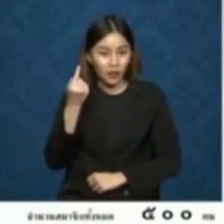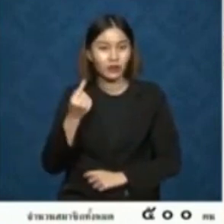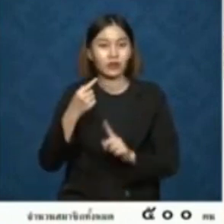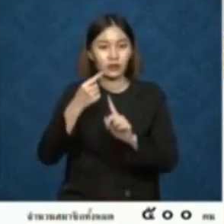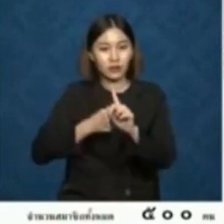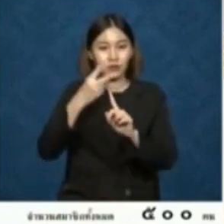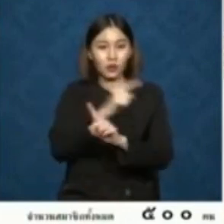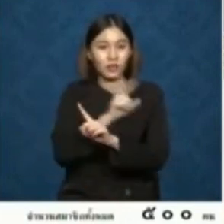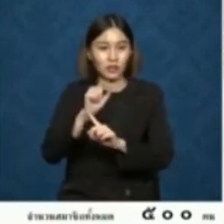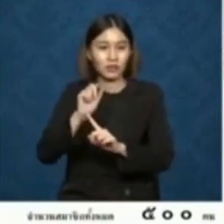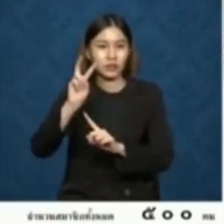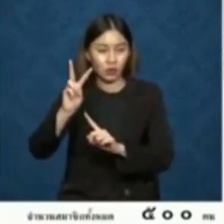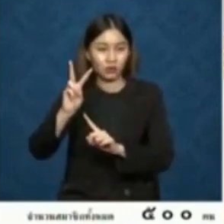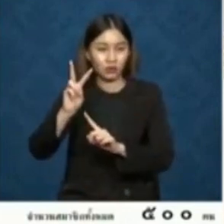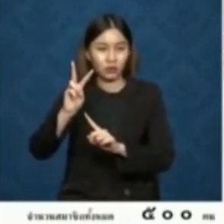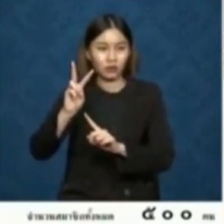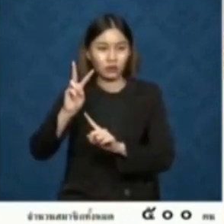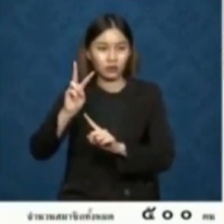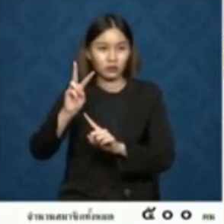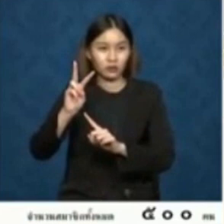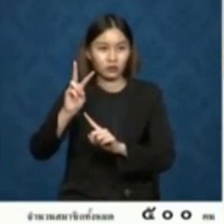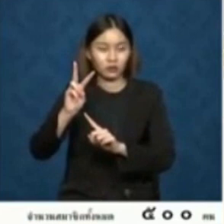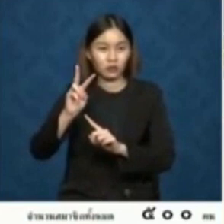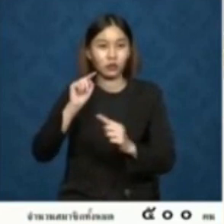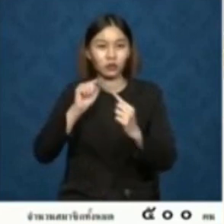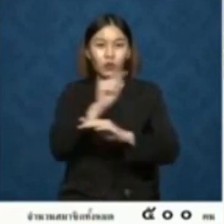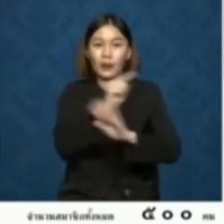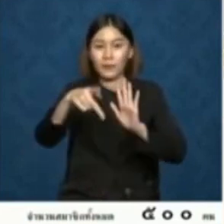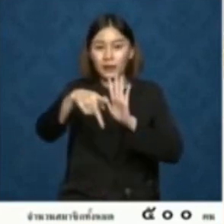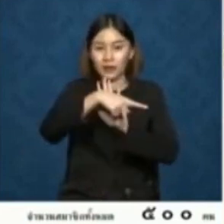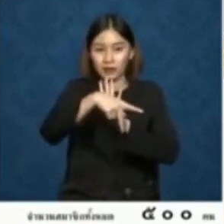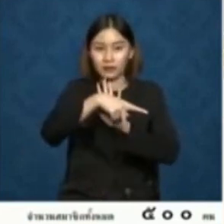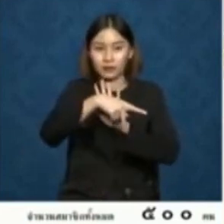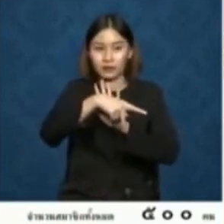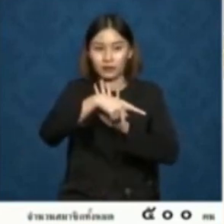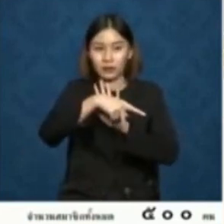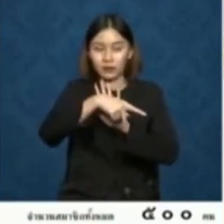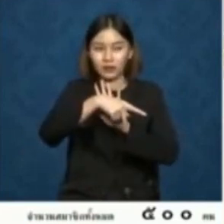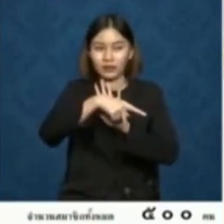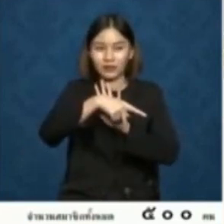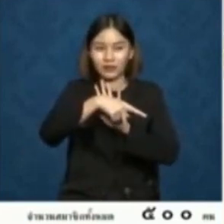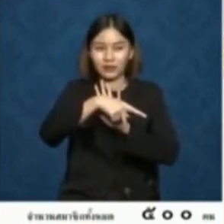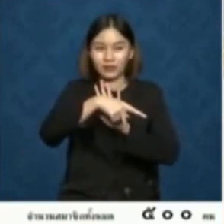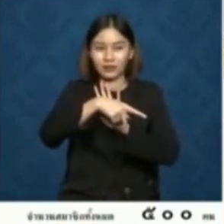ทีนะครับ22กุมภาพันธ์นะครับวันพฤหัส